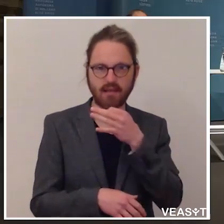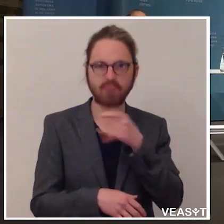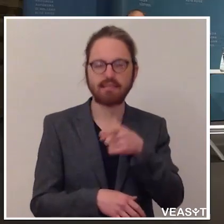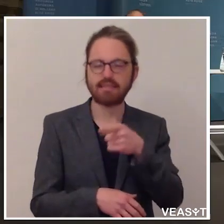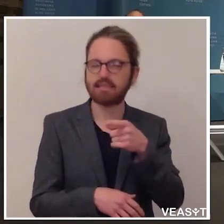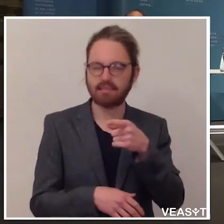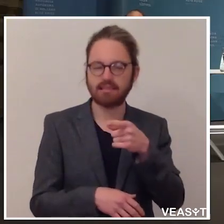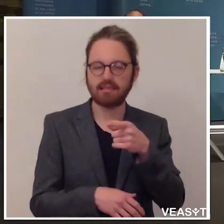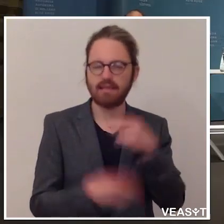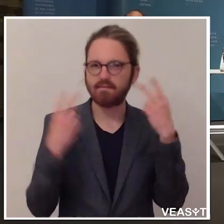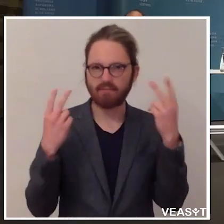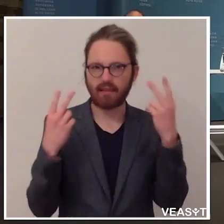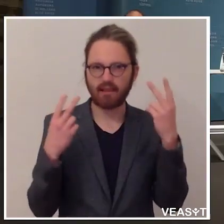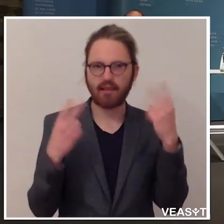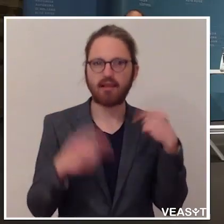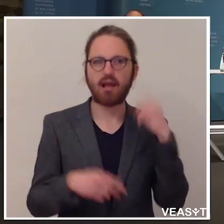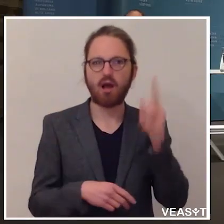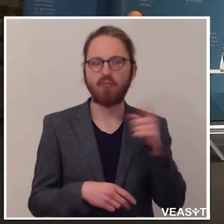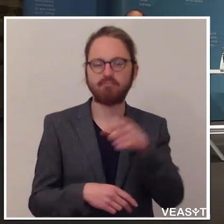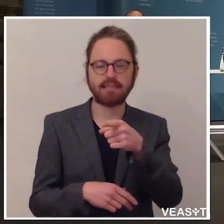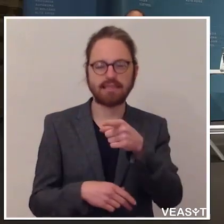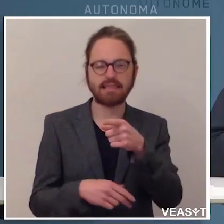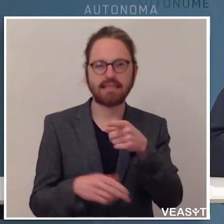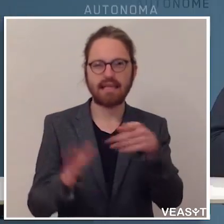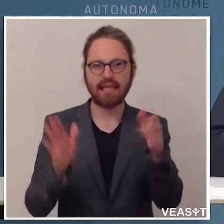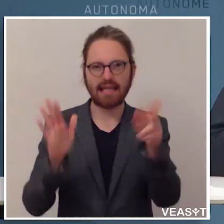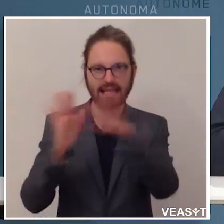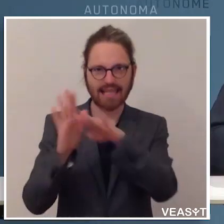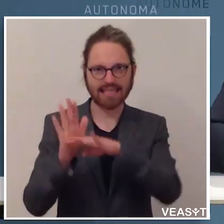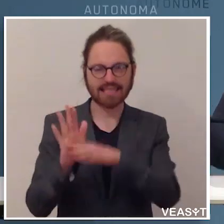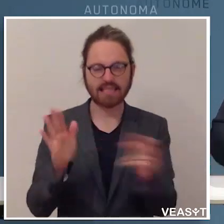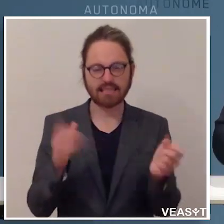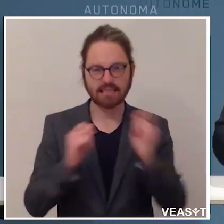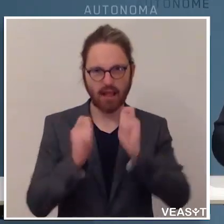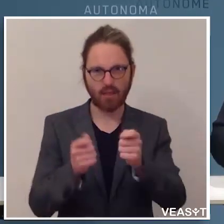Ja, danke. Danke für diese Frage. Sehr wichtig,